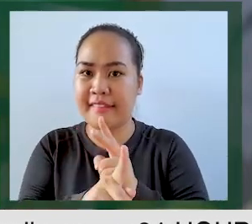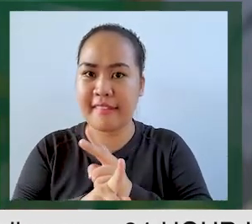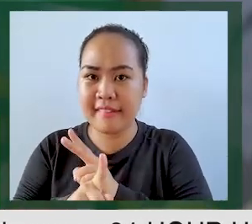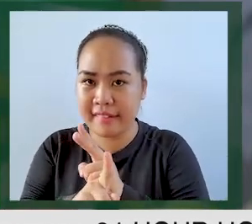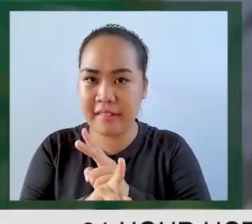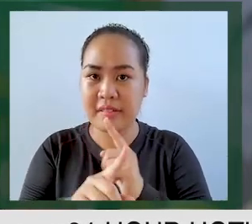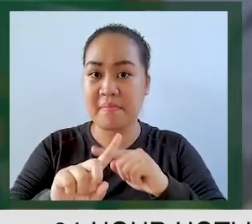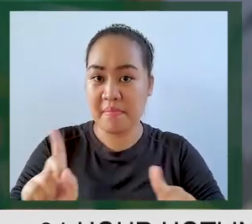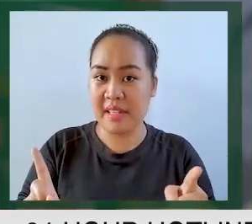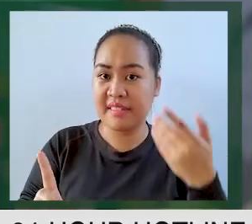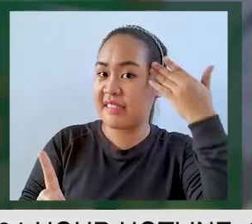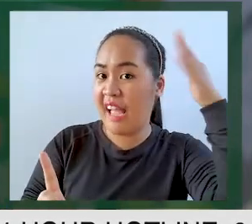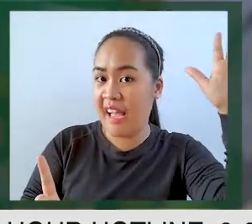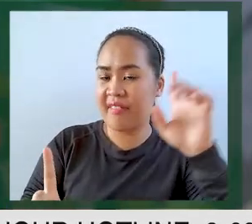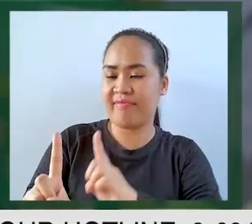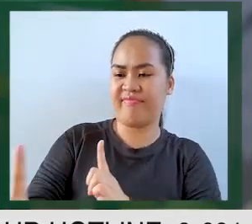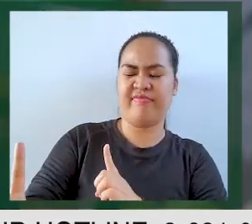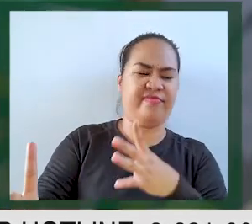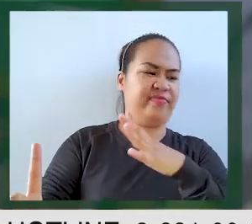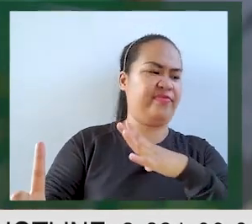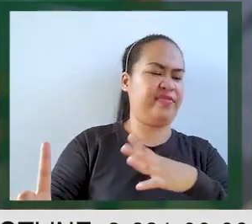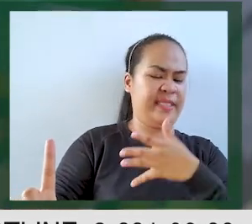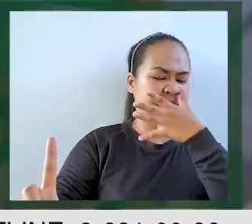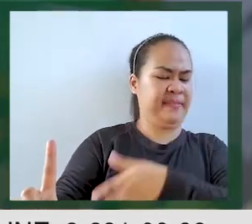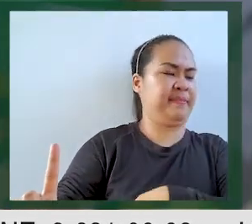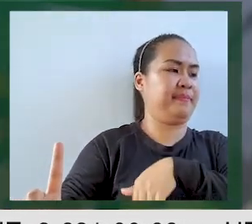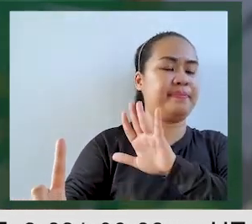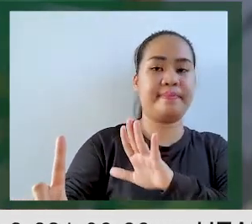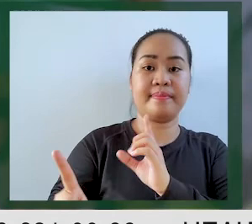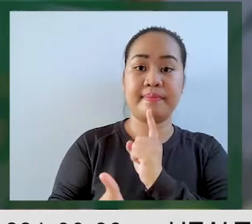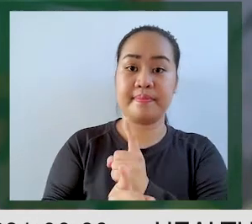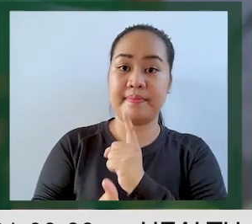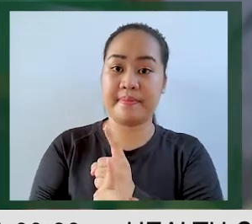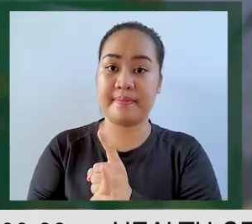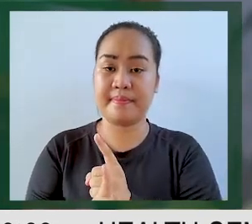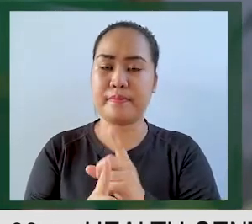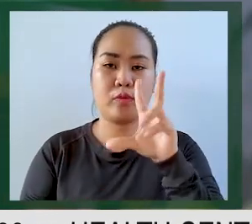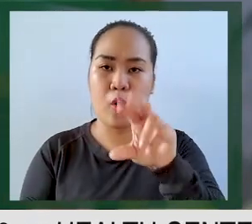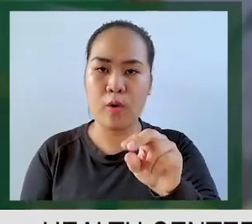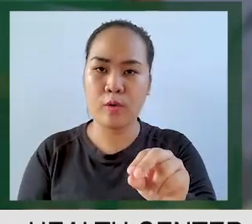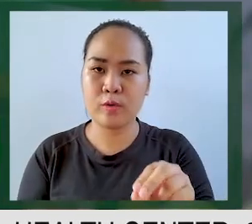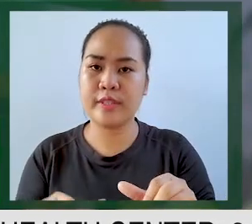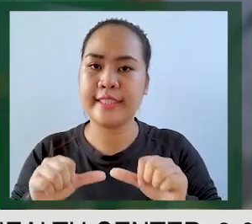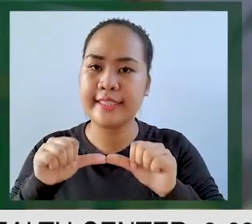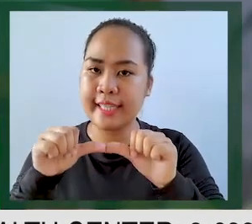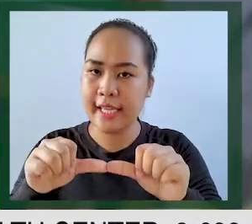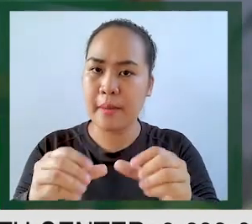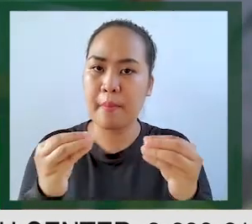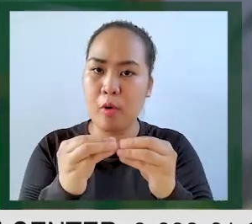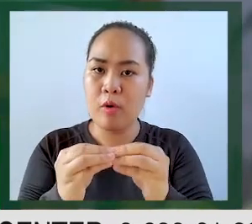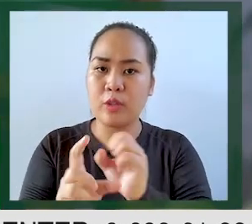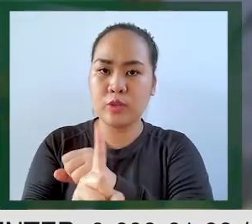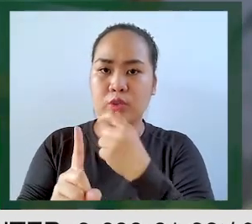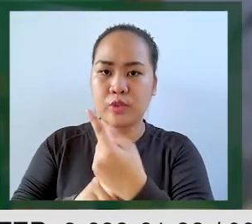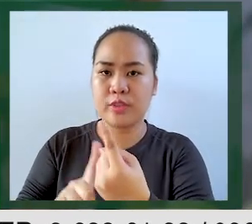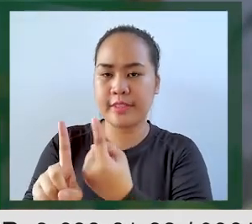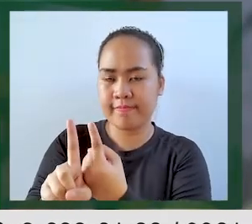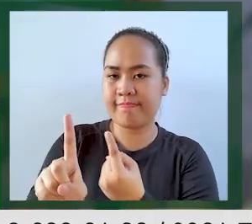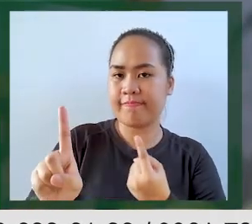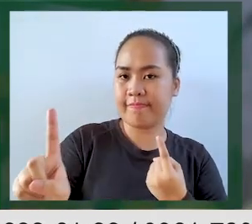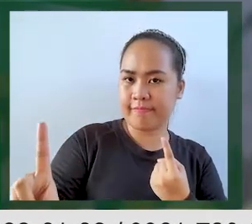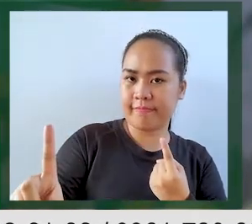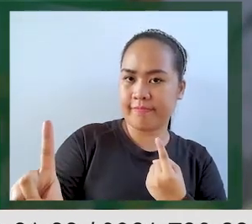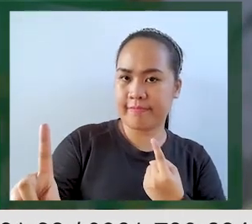kahit familiar kayo sa taong 'yon, i-maintain niyo pa rin. And last but not the least, stay at home kung hindi naman po talagang kailangan